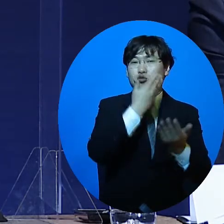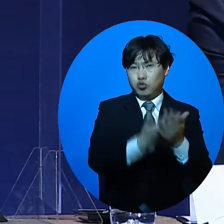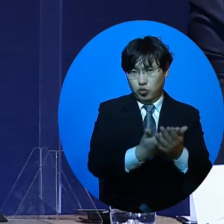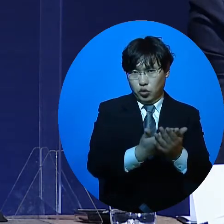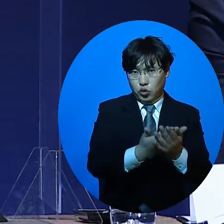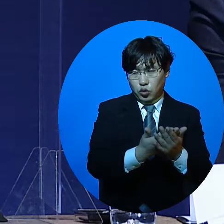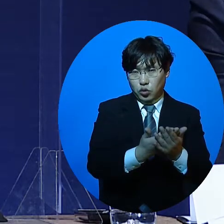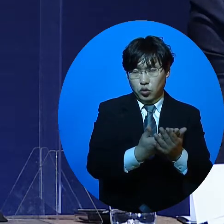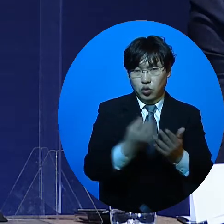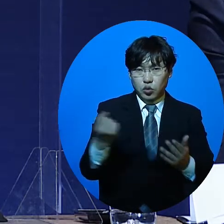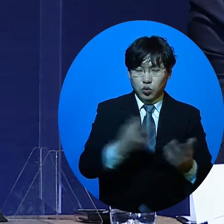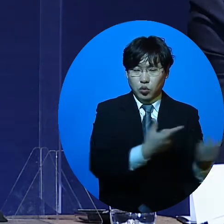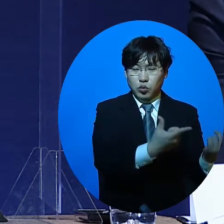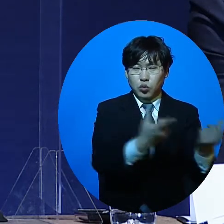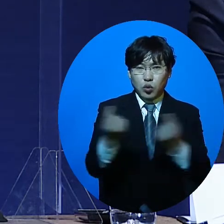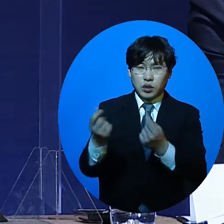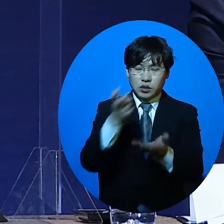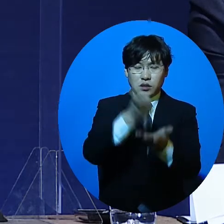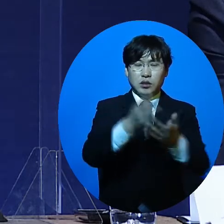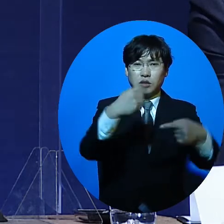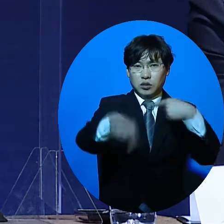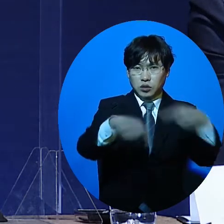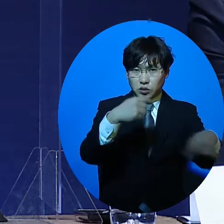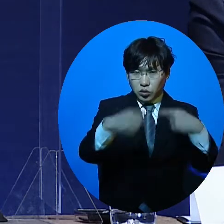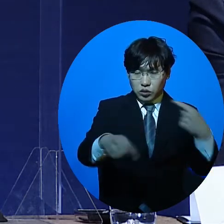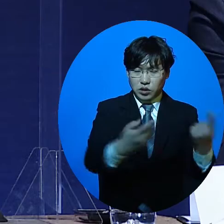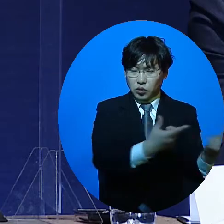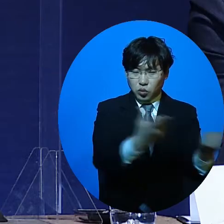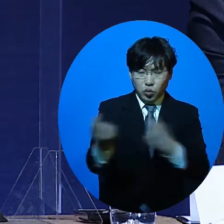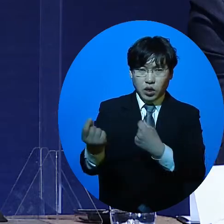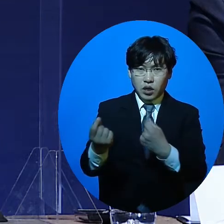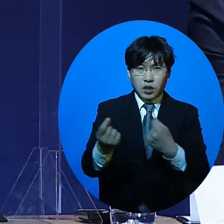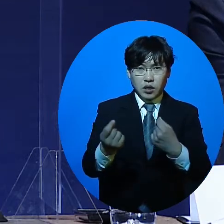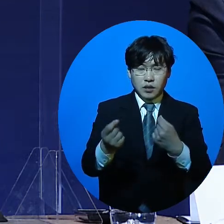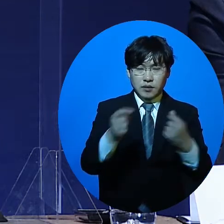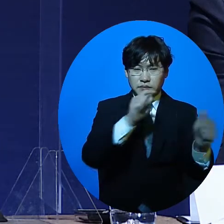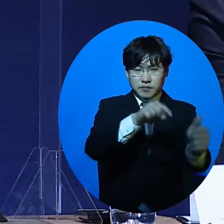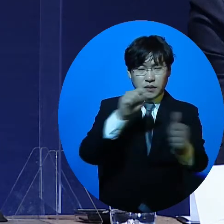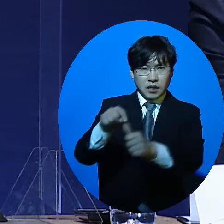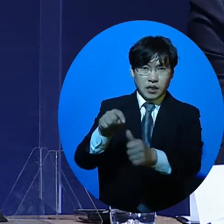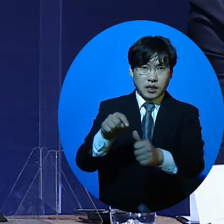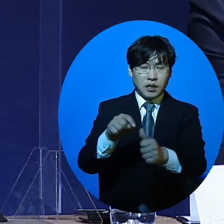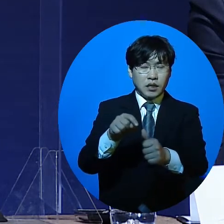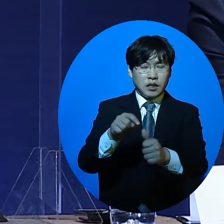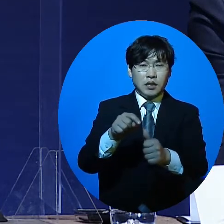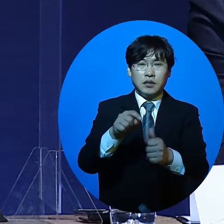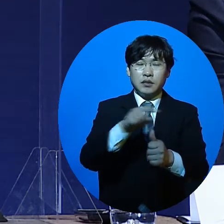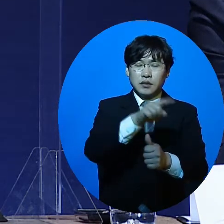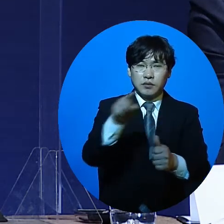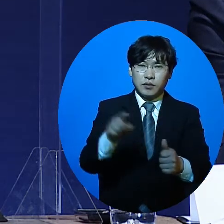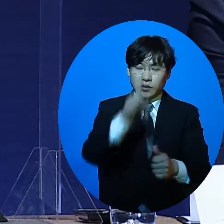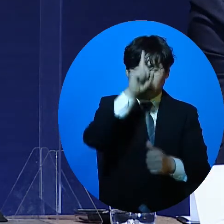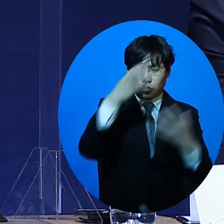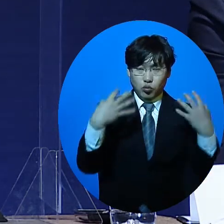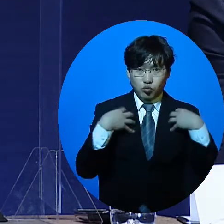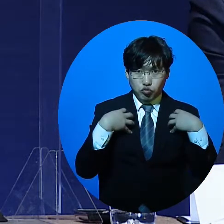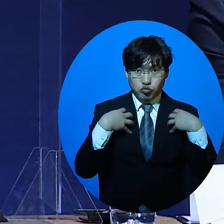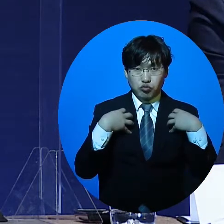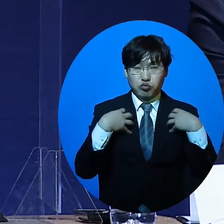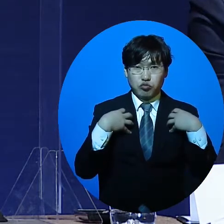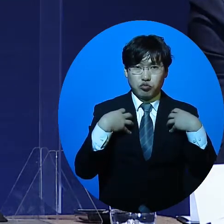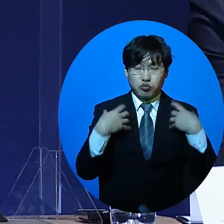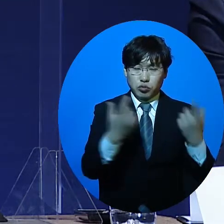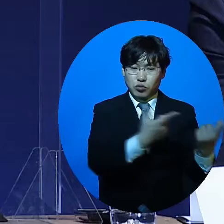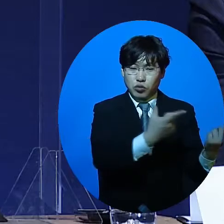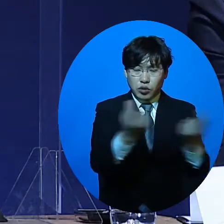이제 획일적인 정부의 체육 정책 아까 이제 똑같은 말씀 하시는 것 같은데 정부의 획일적인